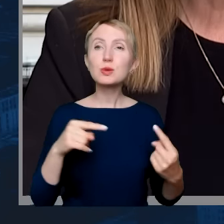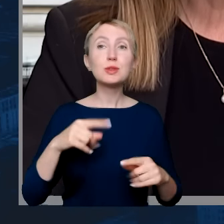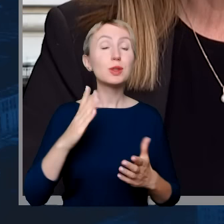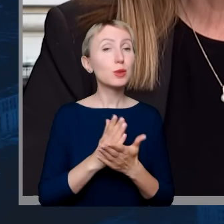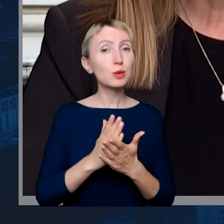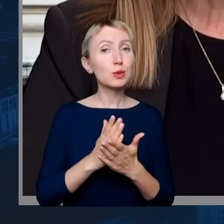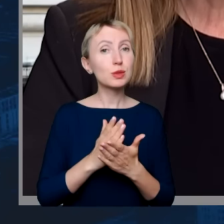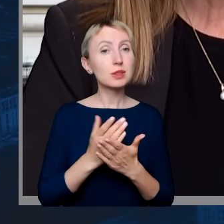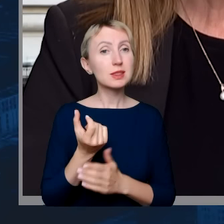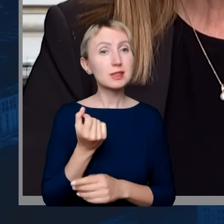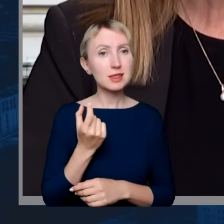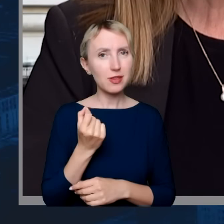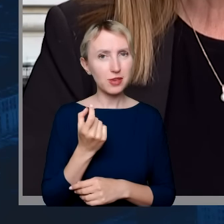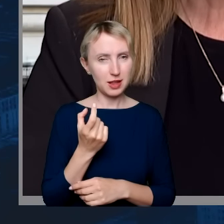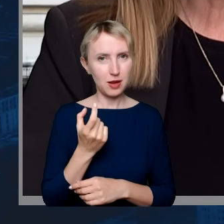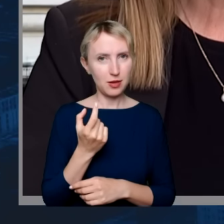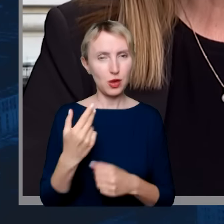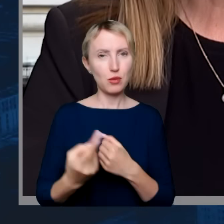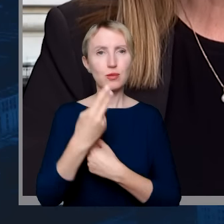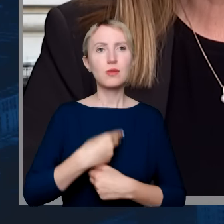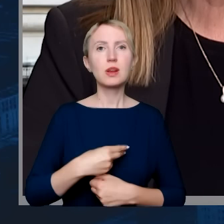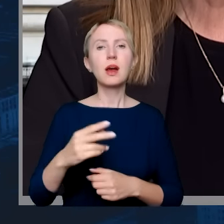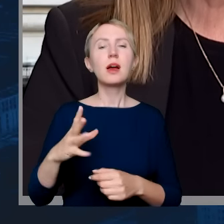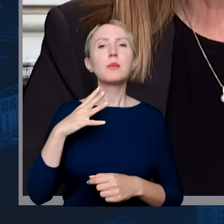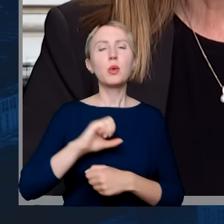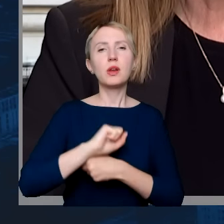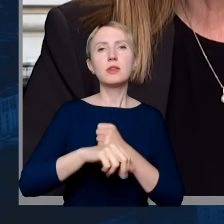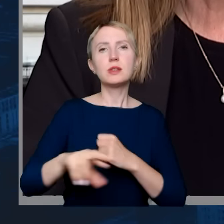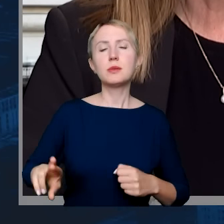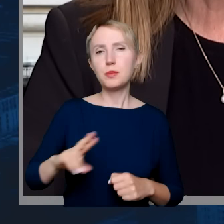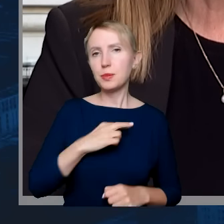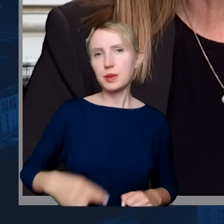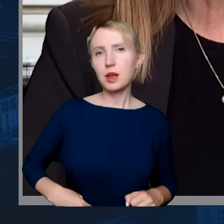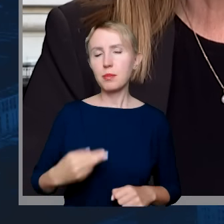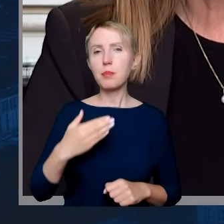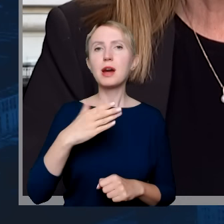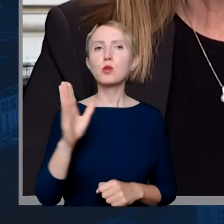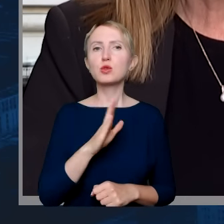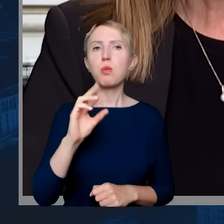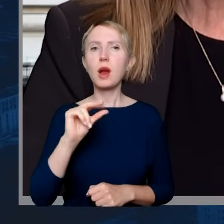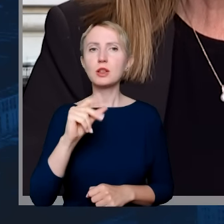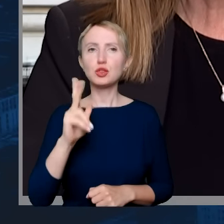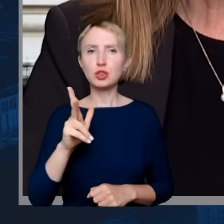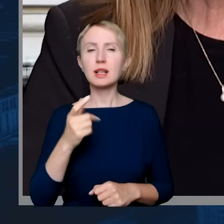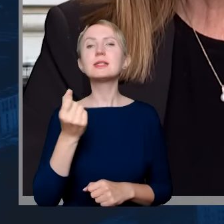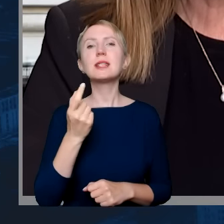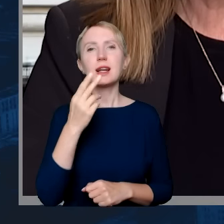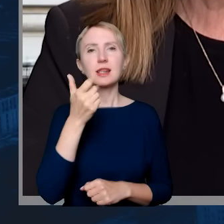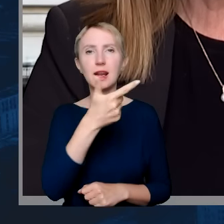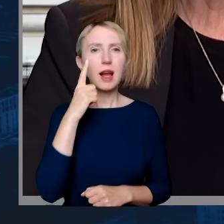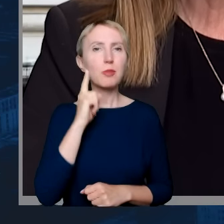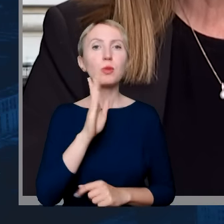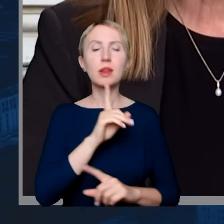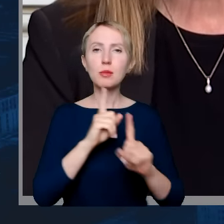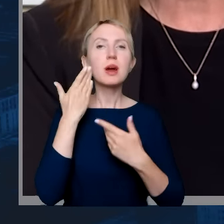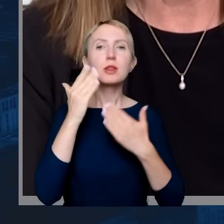wejścia, na wejście do tego studia czeka były wicepremier, minister obrony narodowej Mariusz Błaszczak, z którym za kilka minut będę rozmawiał. Bardzo